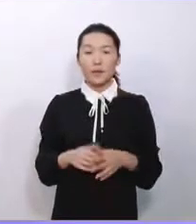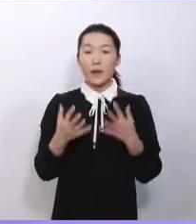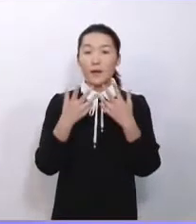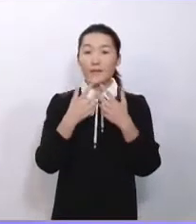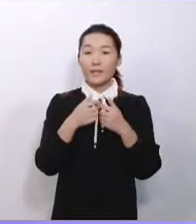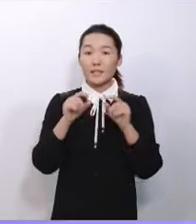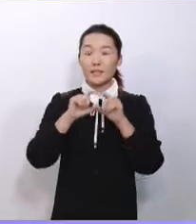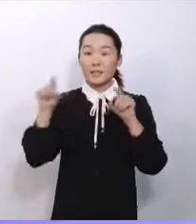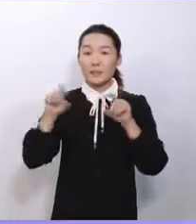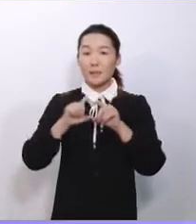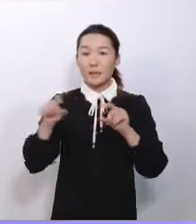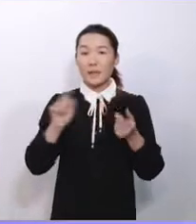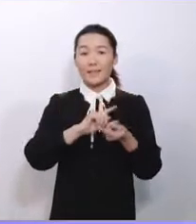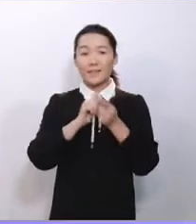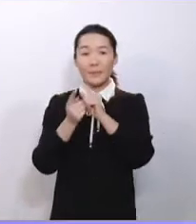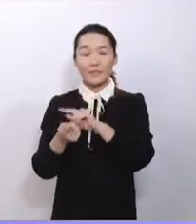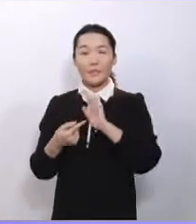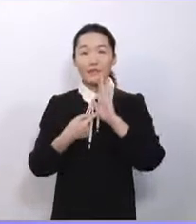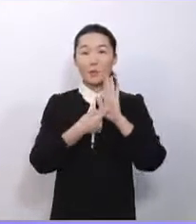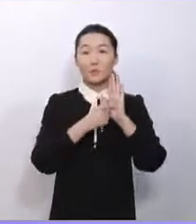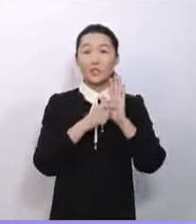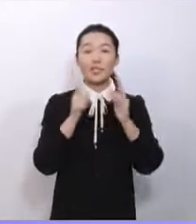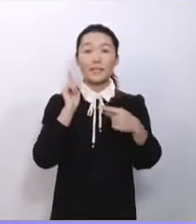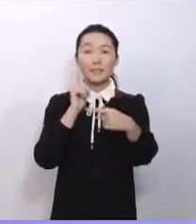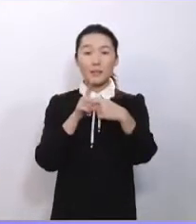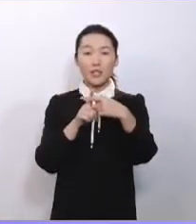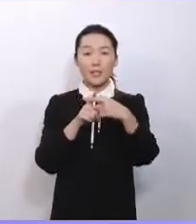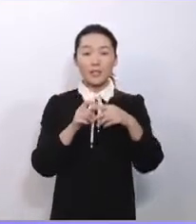Вычислите примеры, заменив умножение сложением.